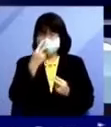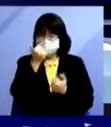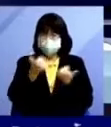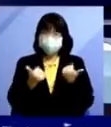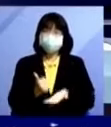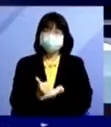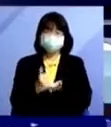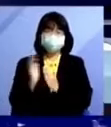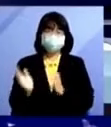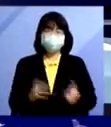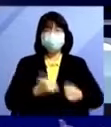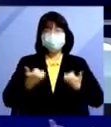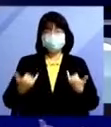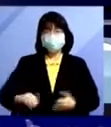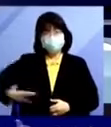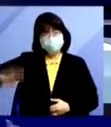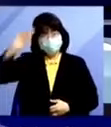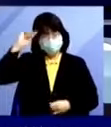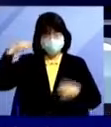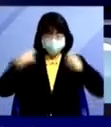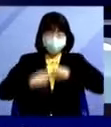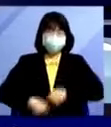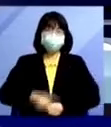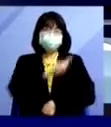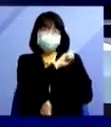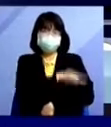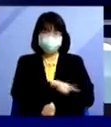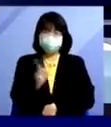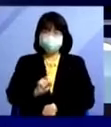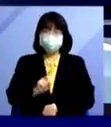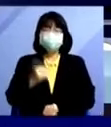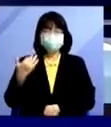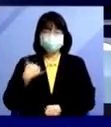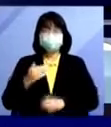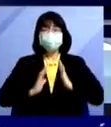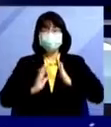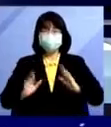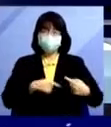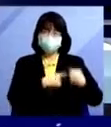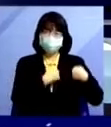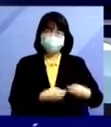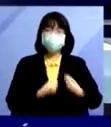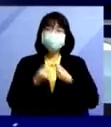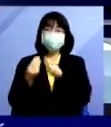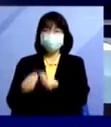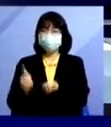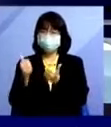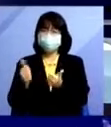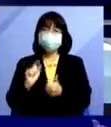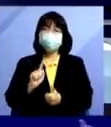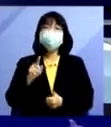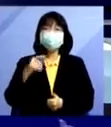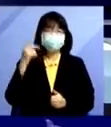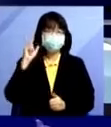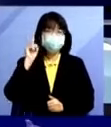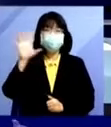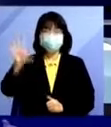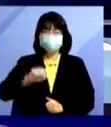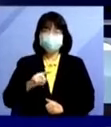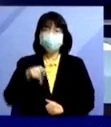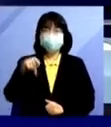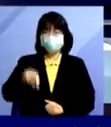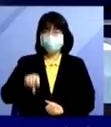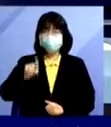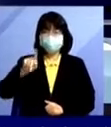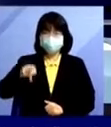ักรบสีขาวนางฟ้าชุดขาวในขณะนี้ที่เราต้องส่งกำลังใจให้เป็นอย่างมากนะครับก็ที่จังหวัดพิษณุโลกในวันนี้เองทางด้านโรงพยาบาลพุทธชินราชพิษณุ